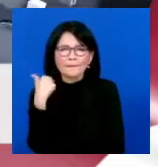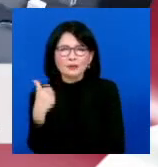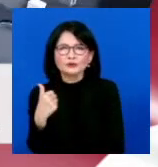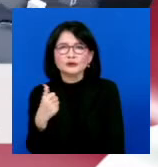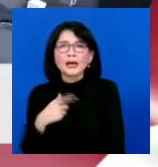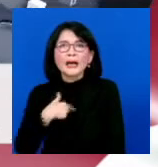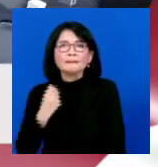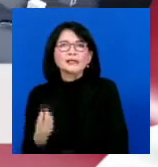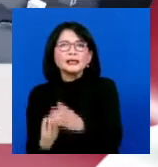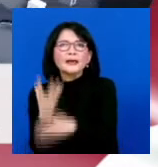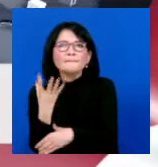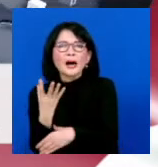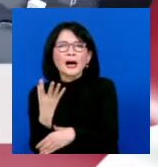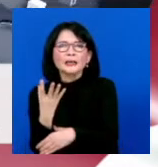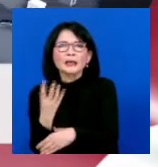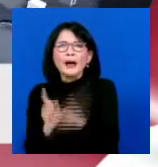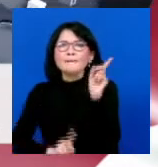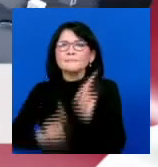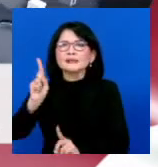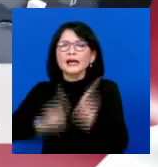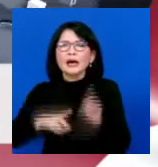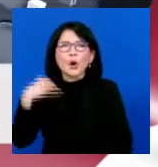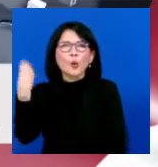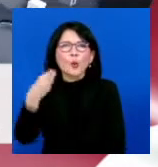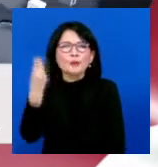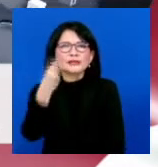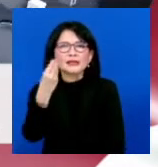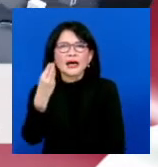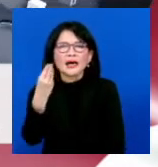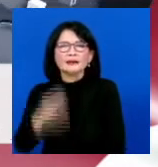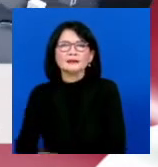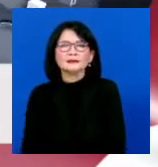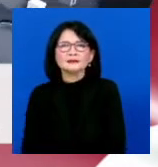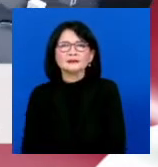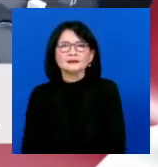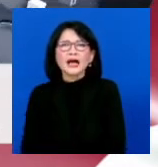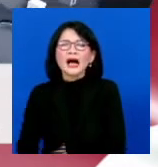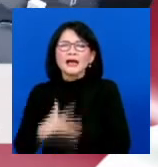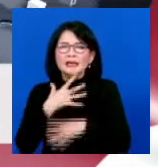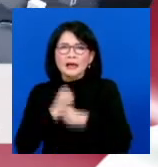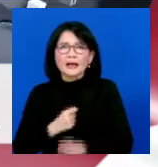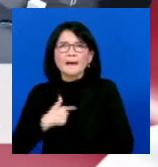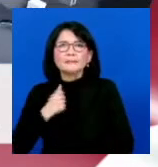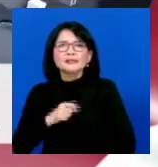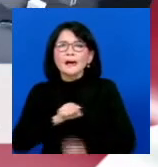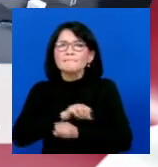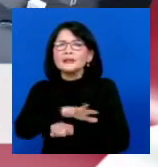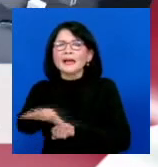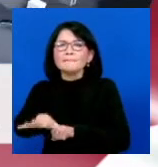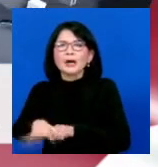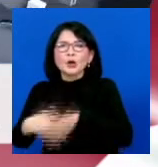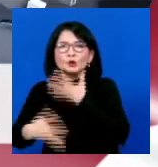dikembangkan menjadi potensi daya saing pariwisata yang kompetitif dan diharapkan dapat berdampak bagi